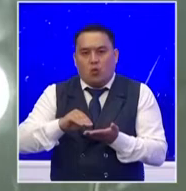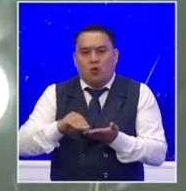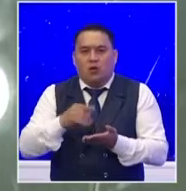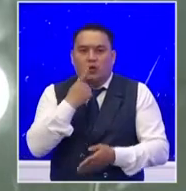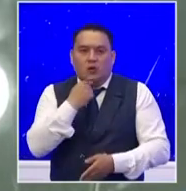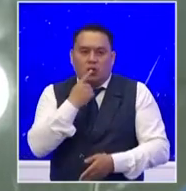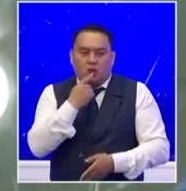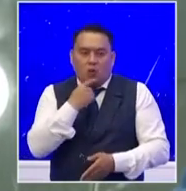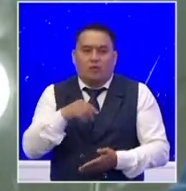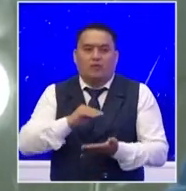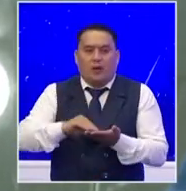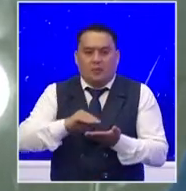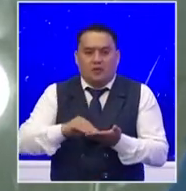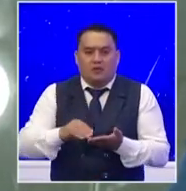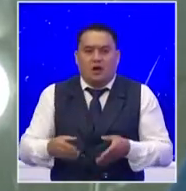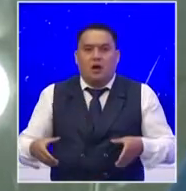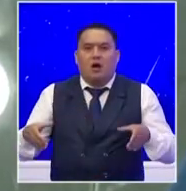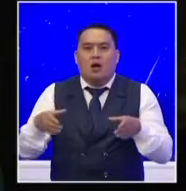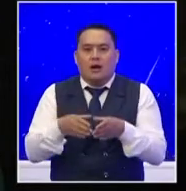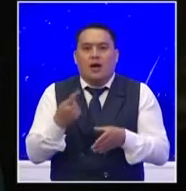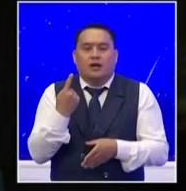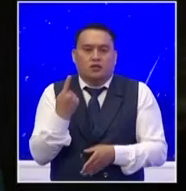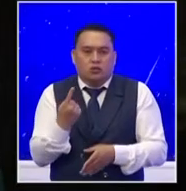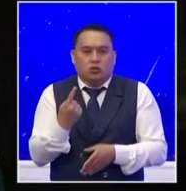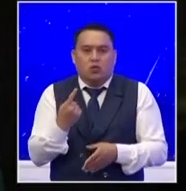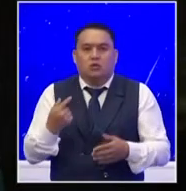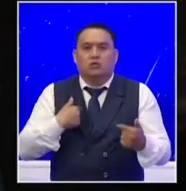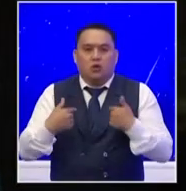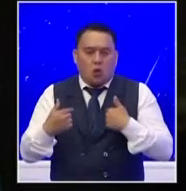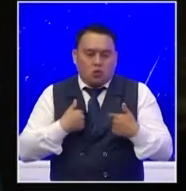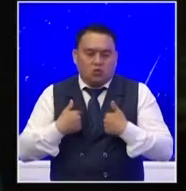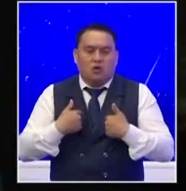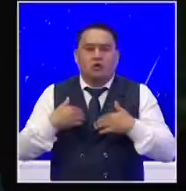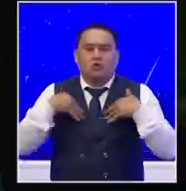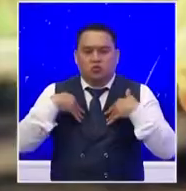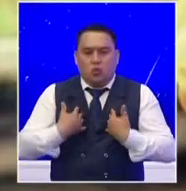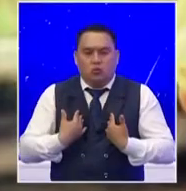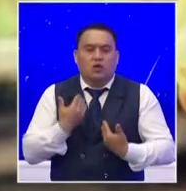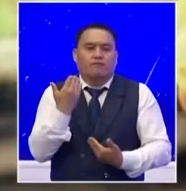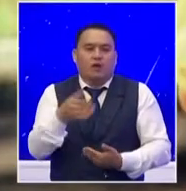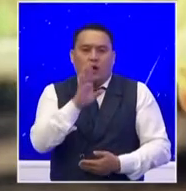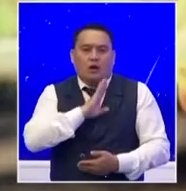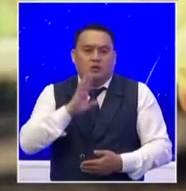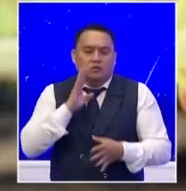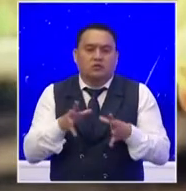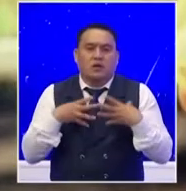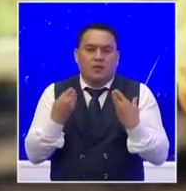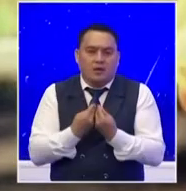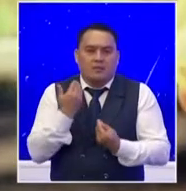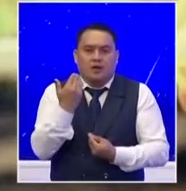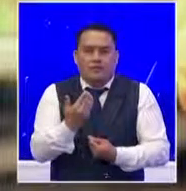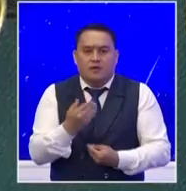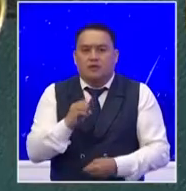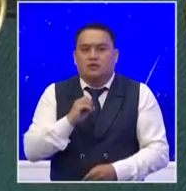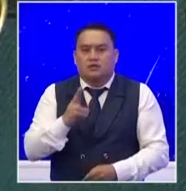кровь. В то же время их объединяет одно качество – тоска солдат по родине и семье. К слову, по инициативе Есикского